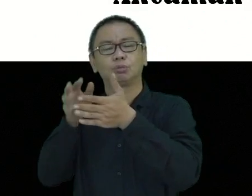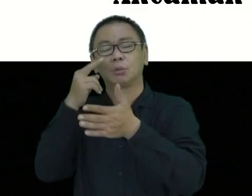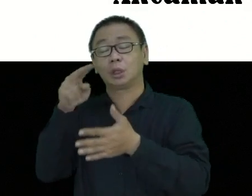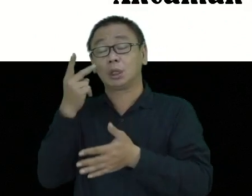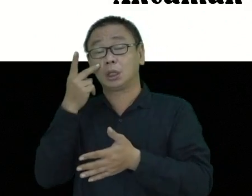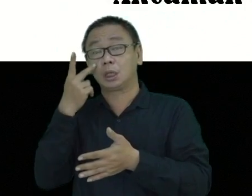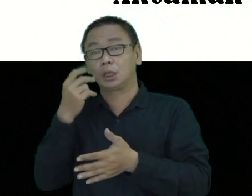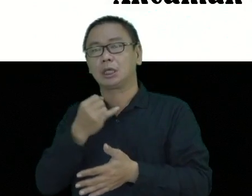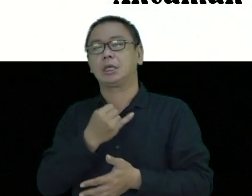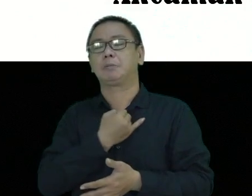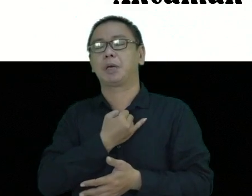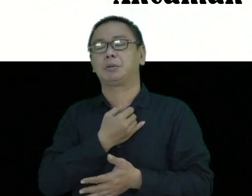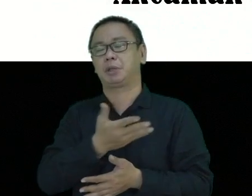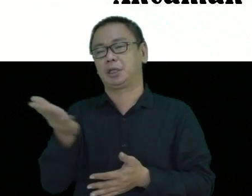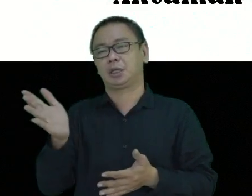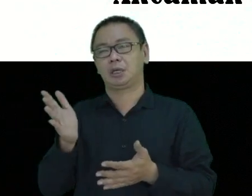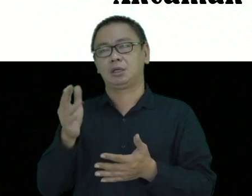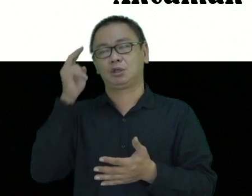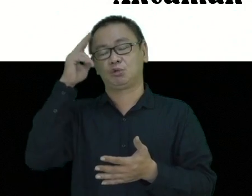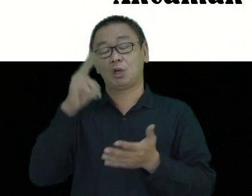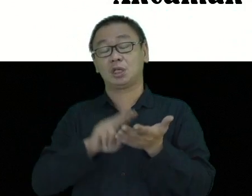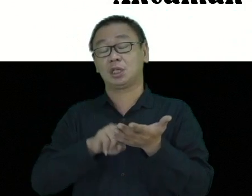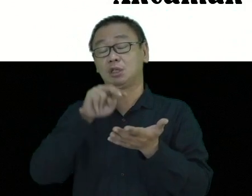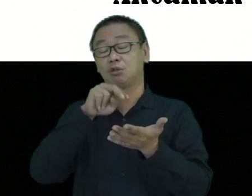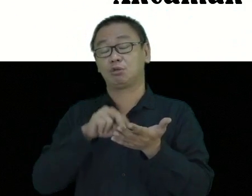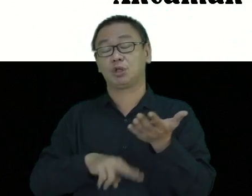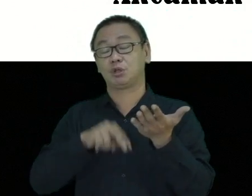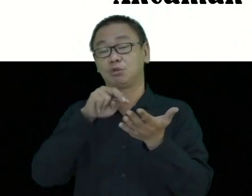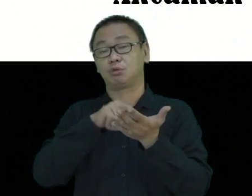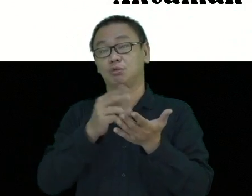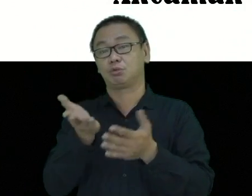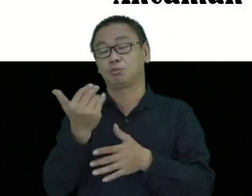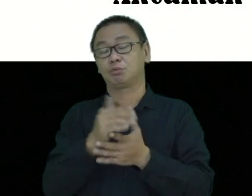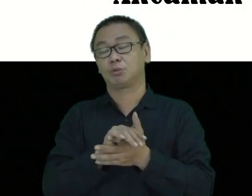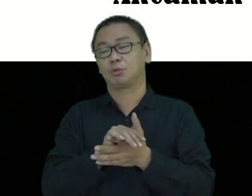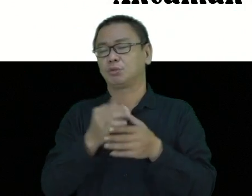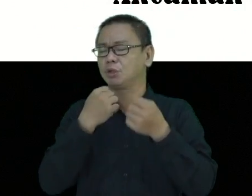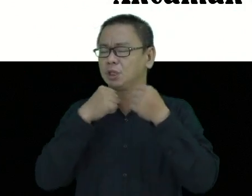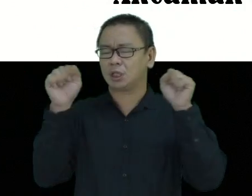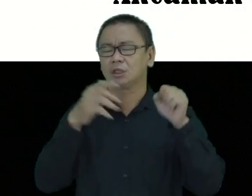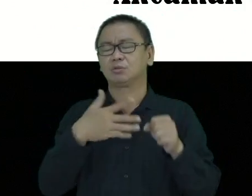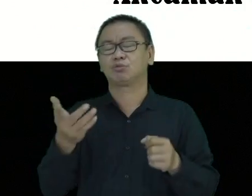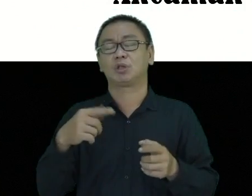hidup. Ia memulihkan mereka dalam segala hal yang mereka hadapi.